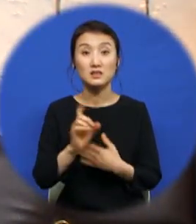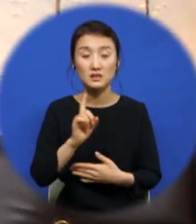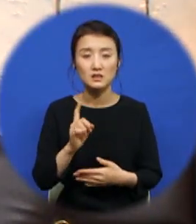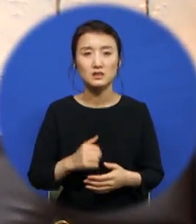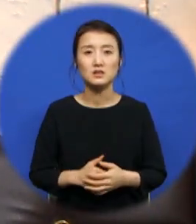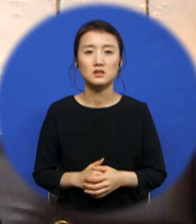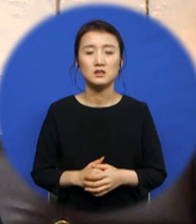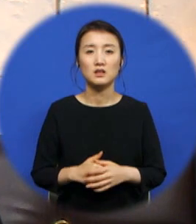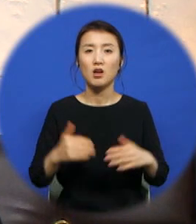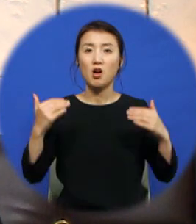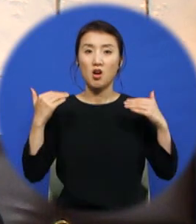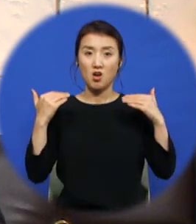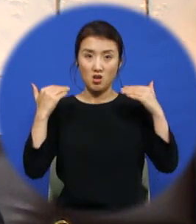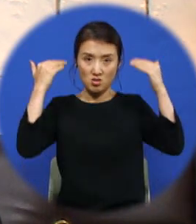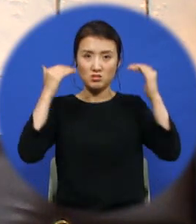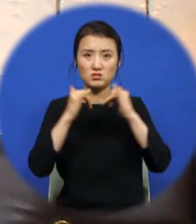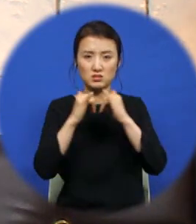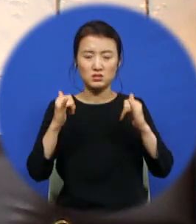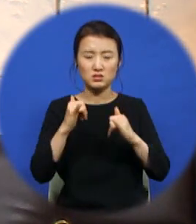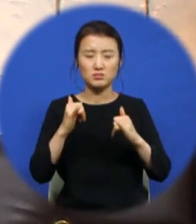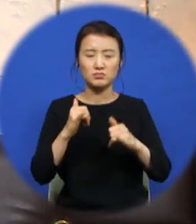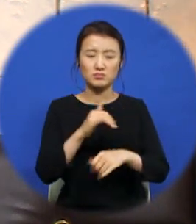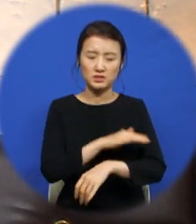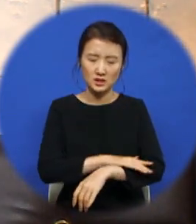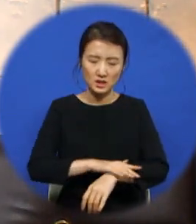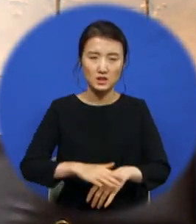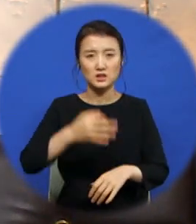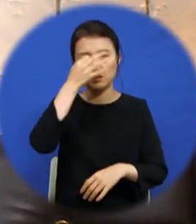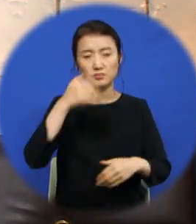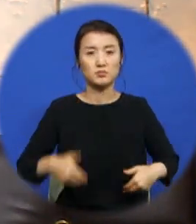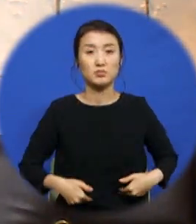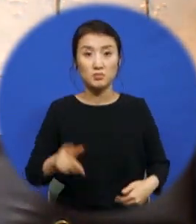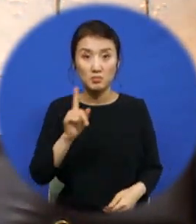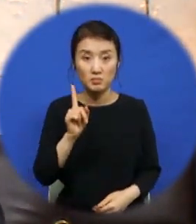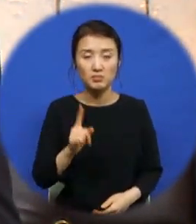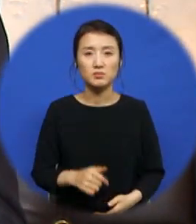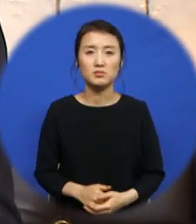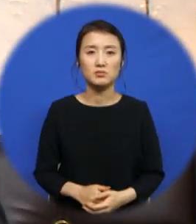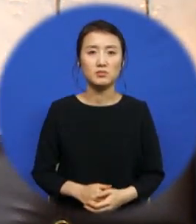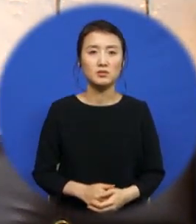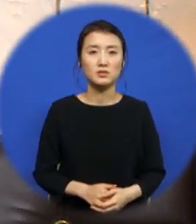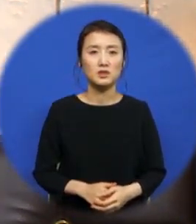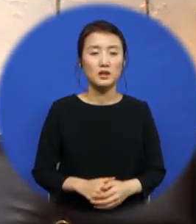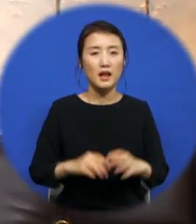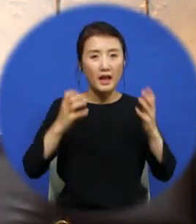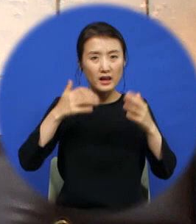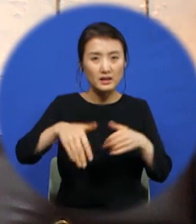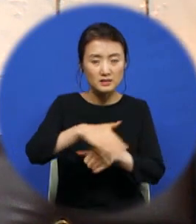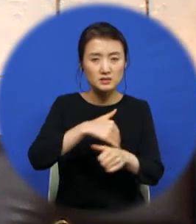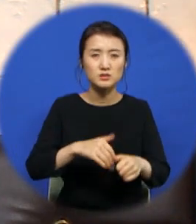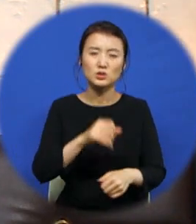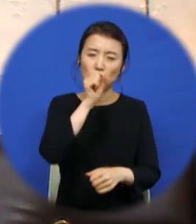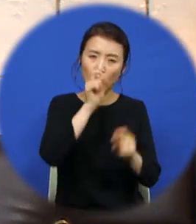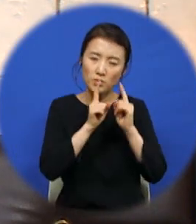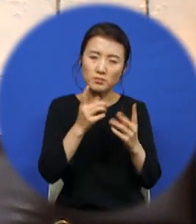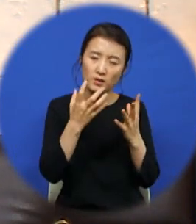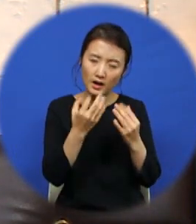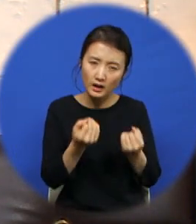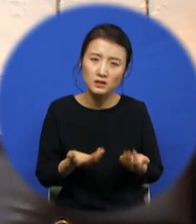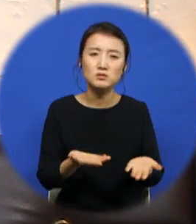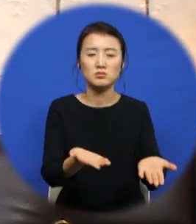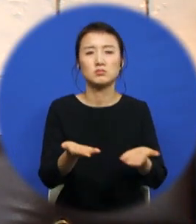뭘 잘 아셔야 되는 거 아니까 동네에서 젊은이나 아이들아 않게 축복을 많이 해줘야 될거 같아요